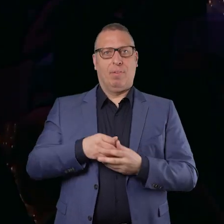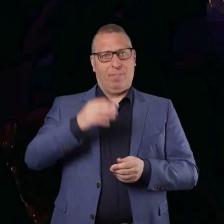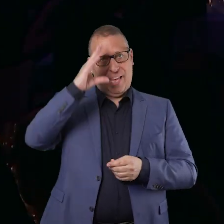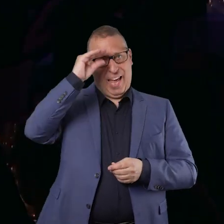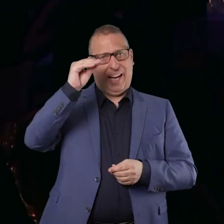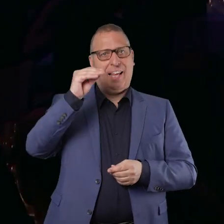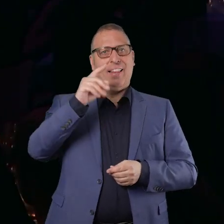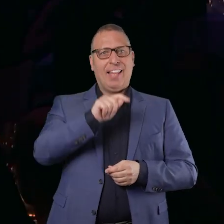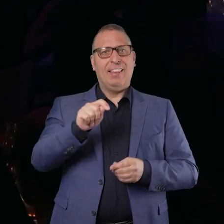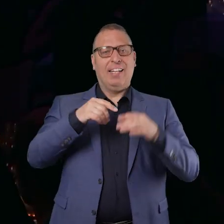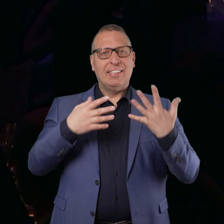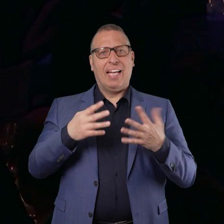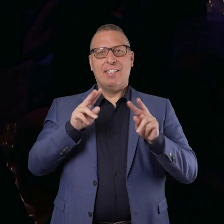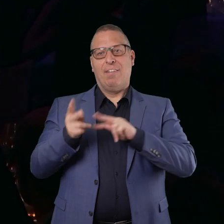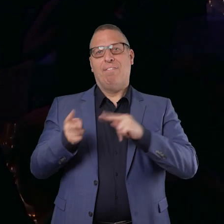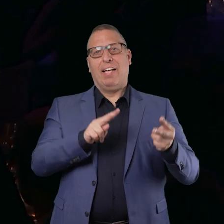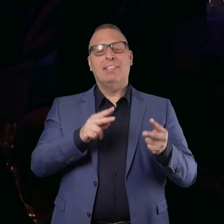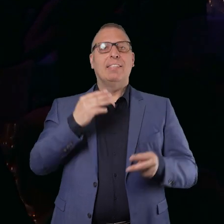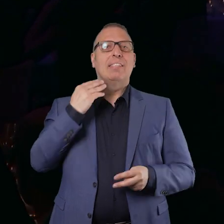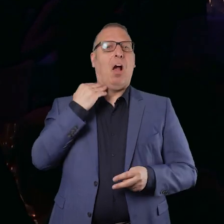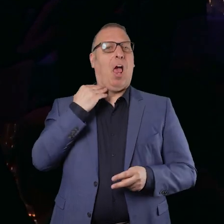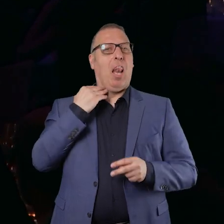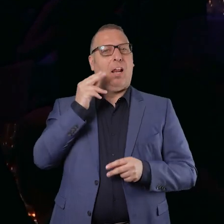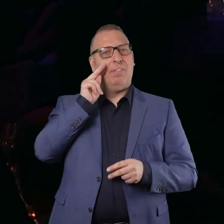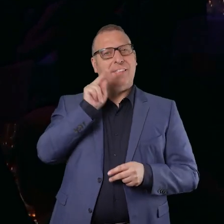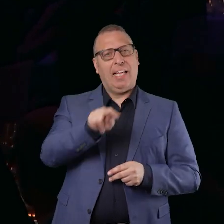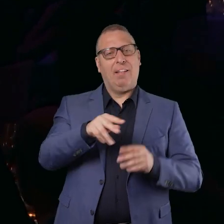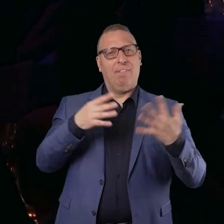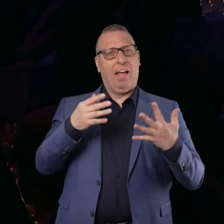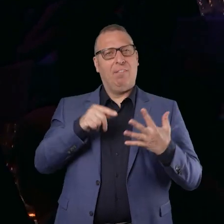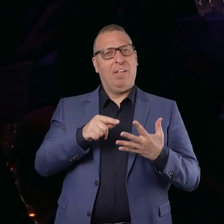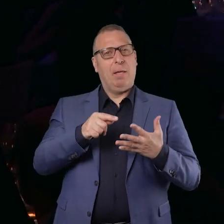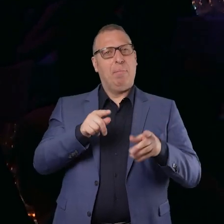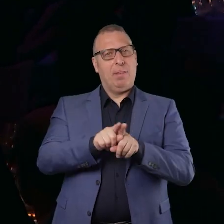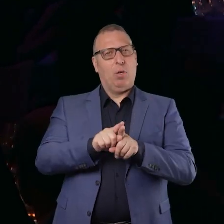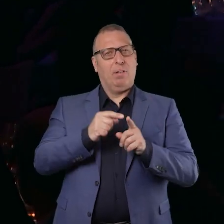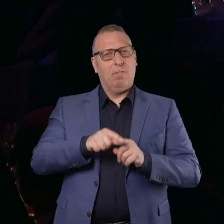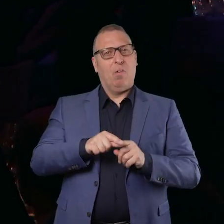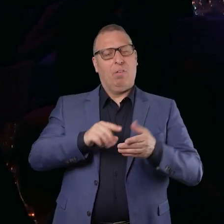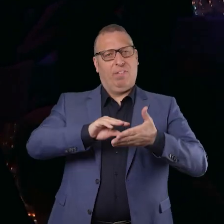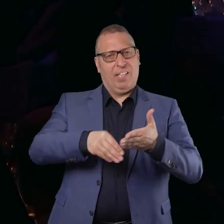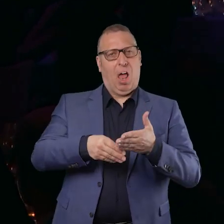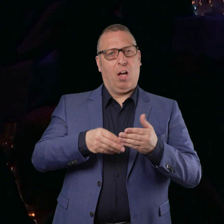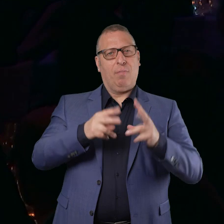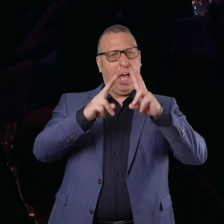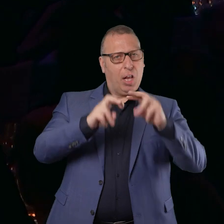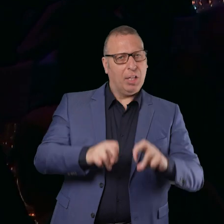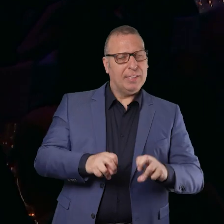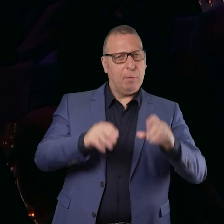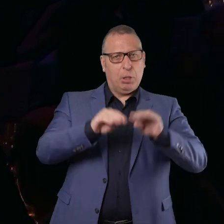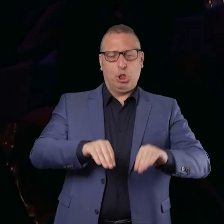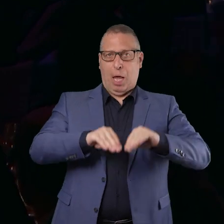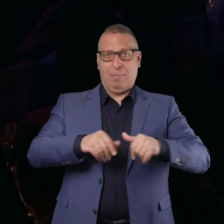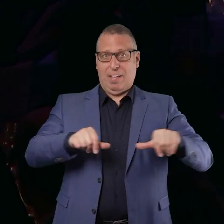Tinner, wir wechseln in die St. Galler Sicht hinein. Wenn Sie die Bedeutung des Zollvertrags aus St. Galler Sicht müssten analysieren